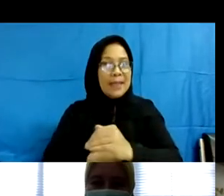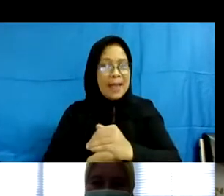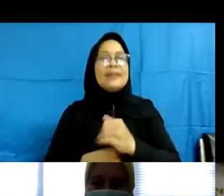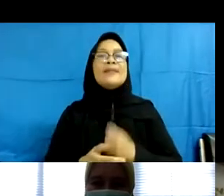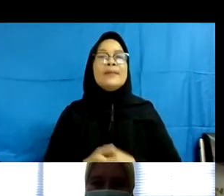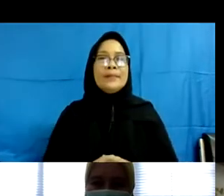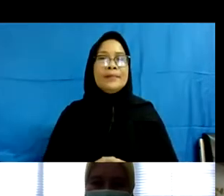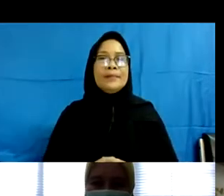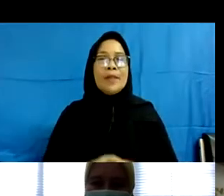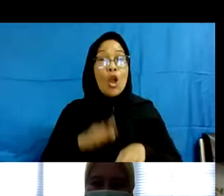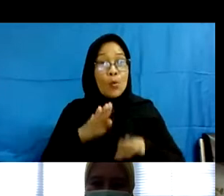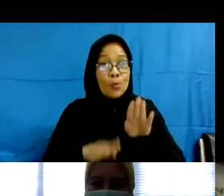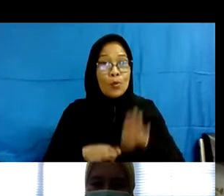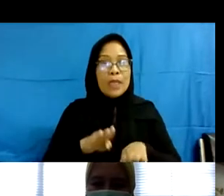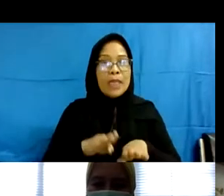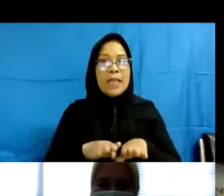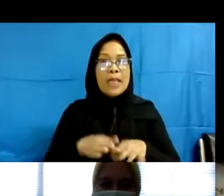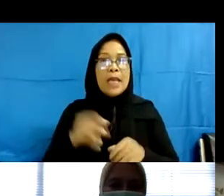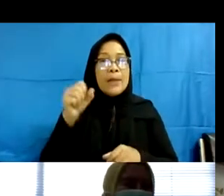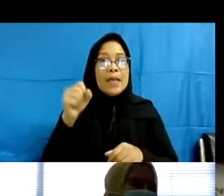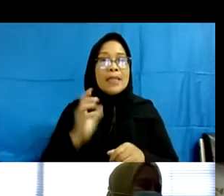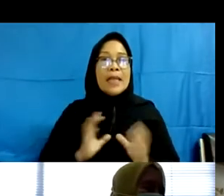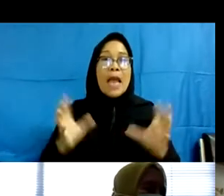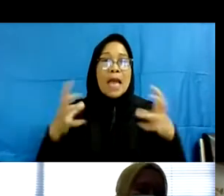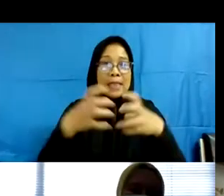barangkali yang bisa saya simpulkan dari